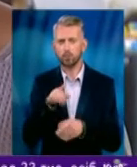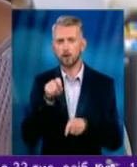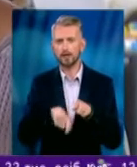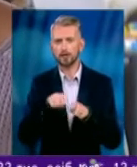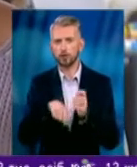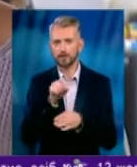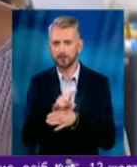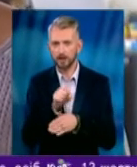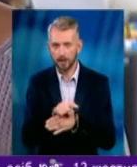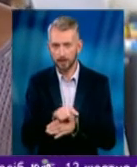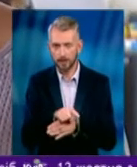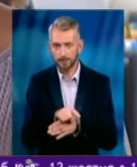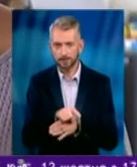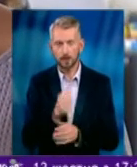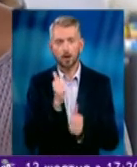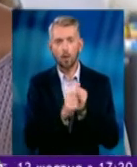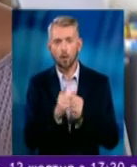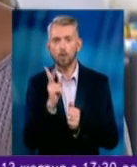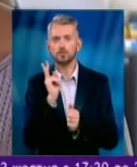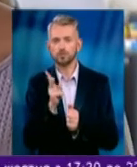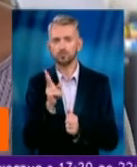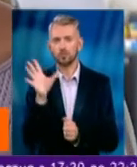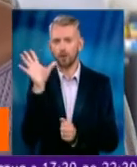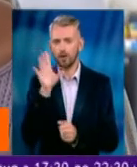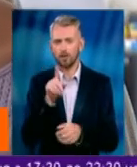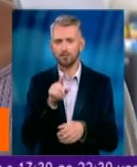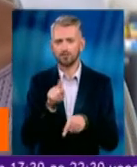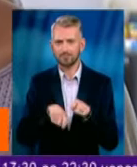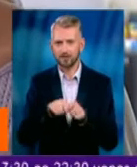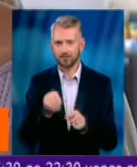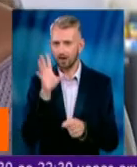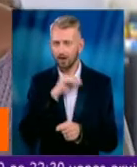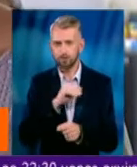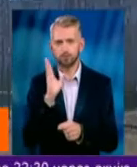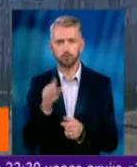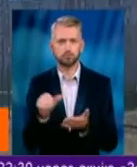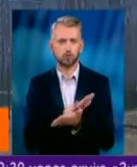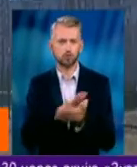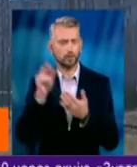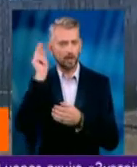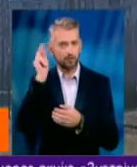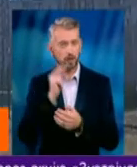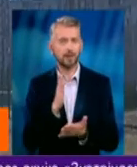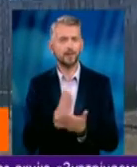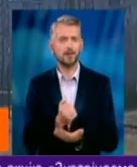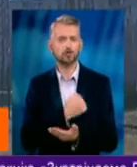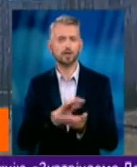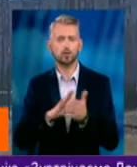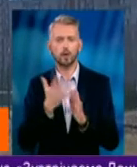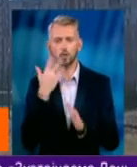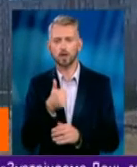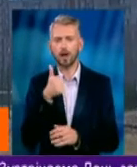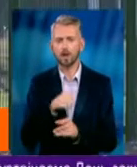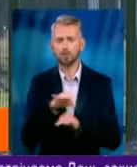завдання. Кожен, хто пройшов це тестове завдання, безкоштовно буде навчатися. Є, на жаль, ситуації, коли гарні